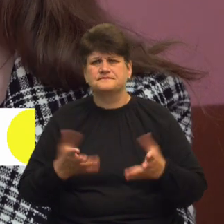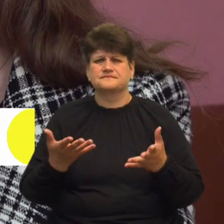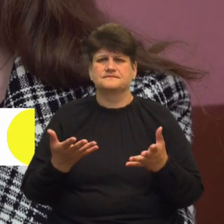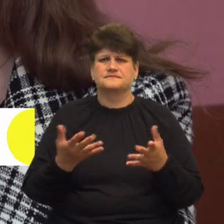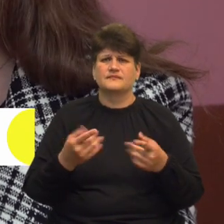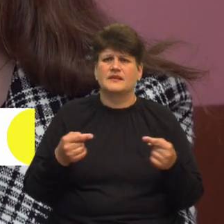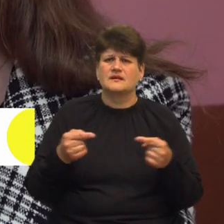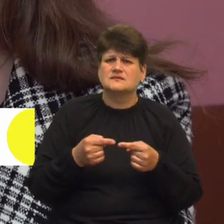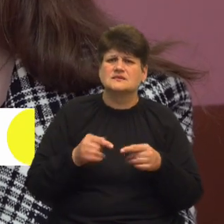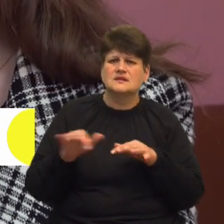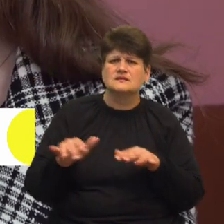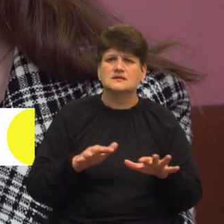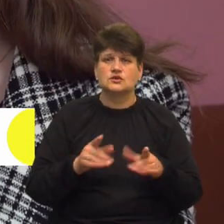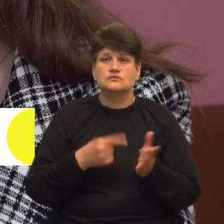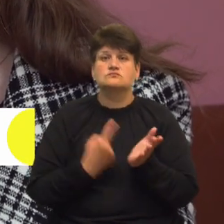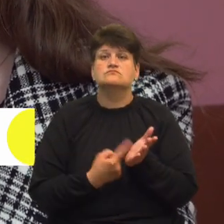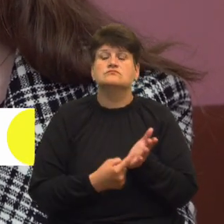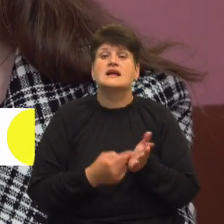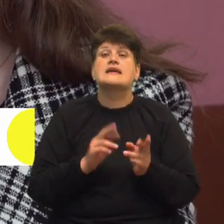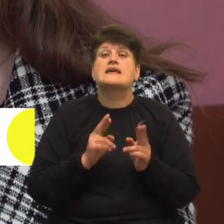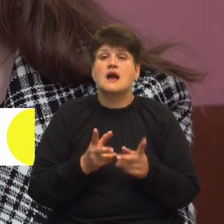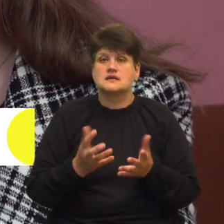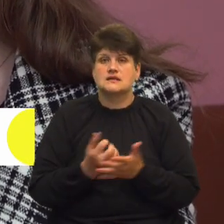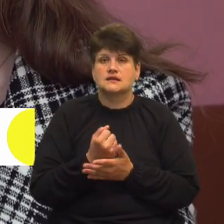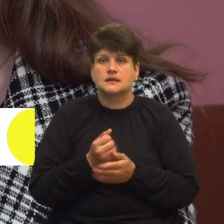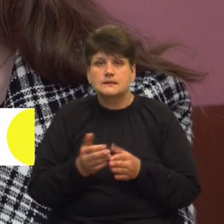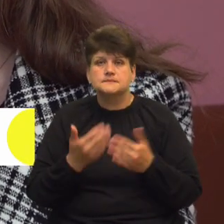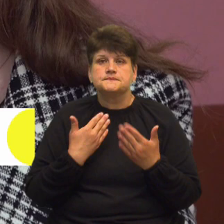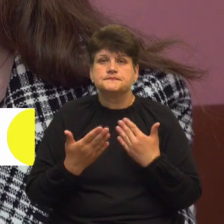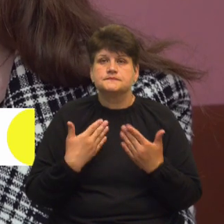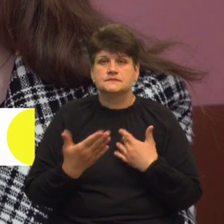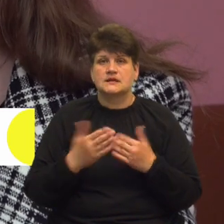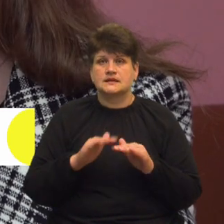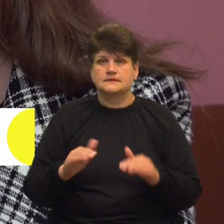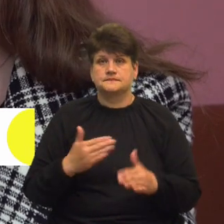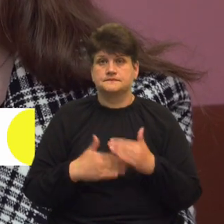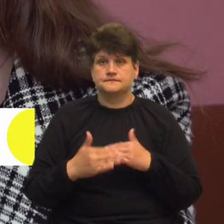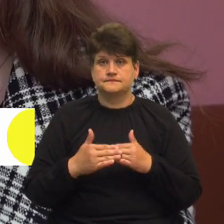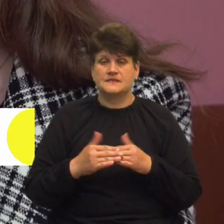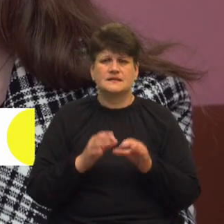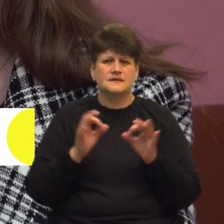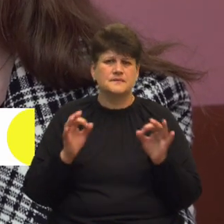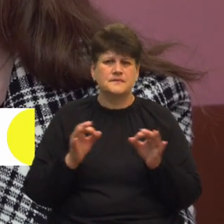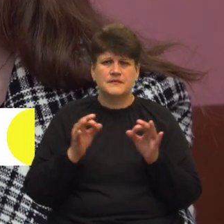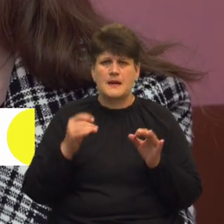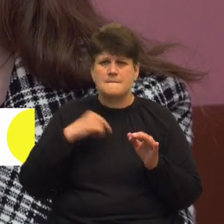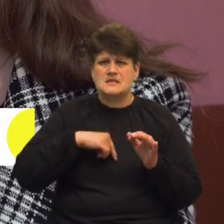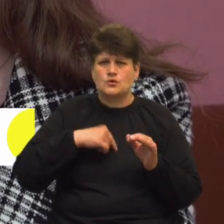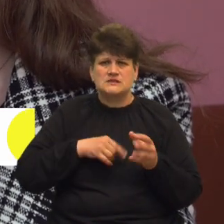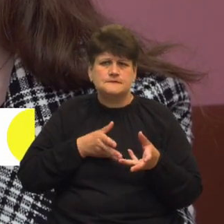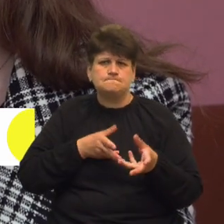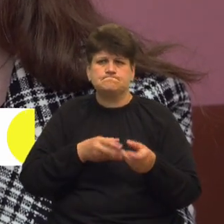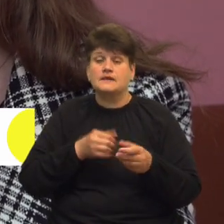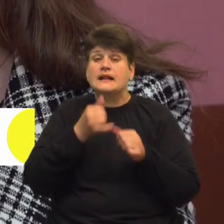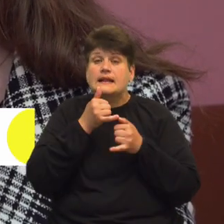конкретних дій, щоб вказували, як знайти підхід до дітей з особливими потребами. Жодні психологічні прийоми не